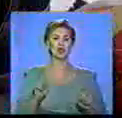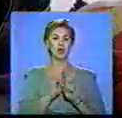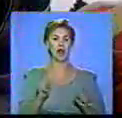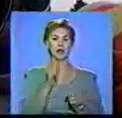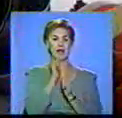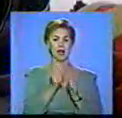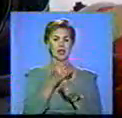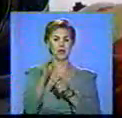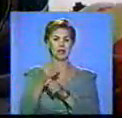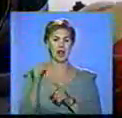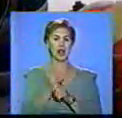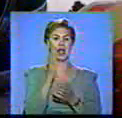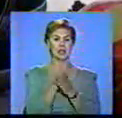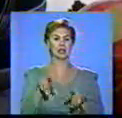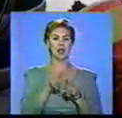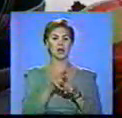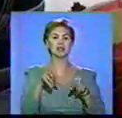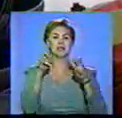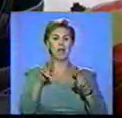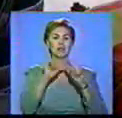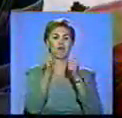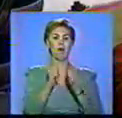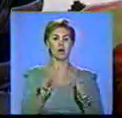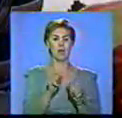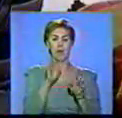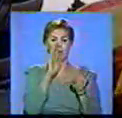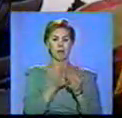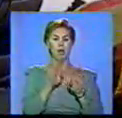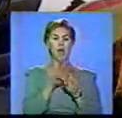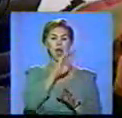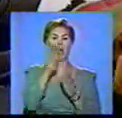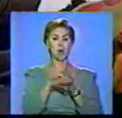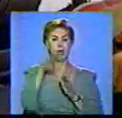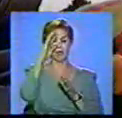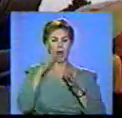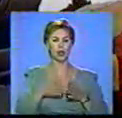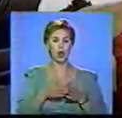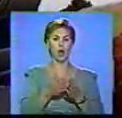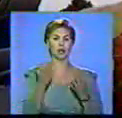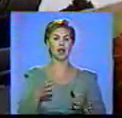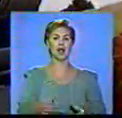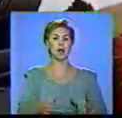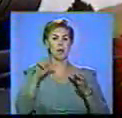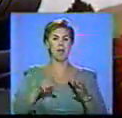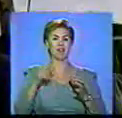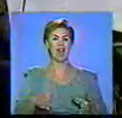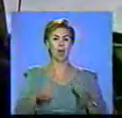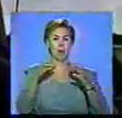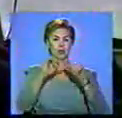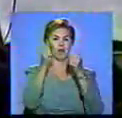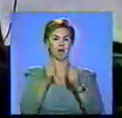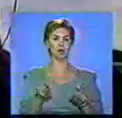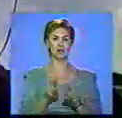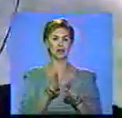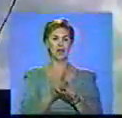конструкции. Есть среди них и так называемые спецформы, выполненные в виде подводной лодки, дирижабля или даже пивной бочки. В